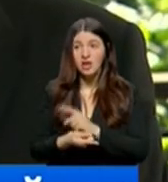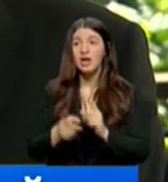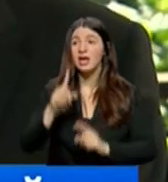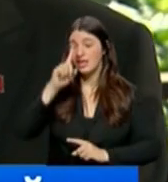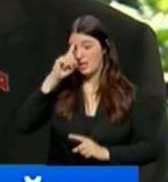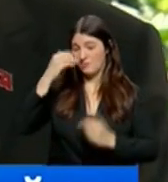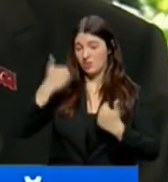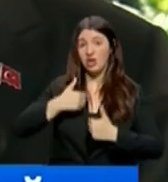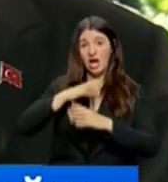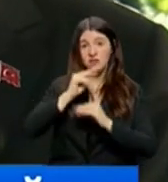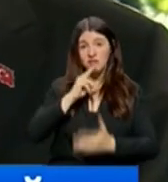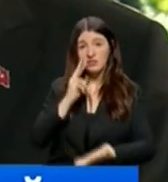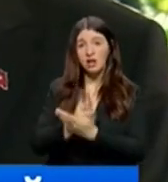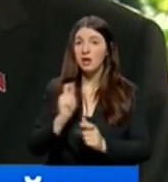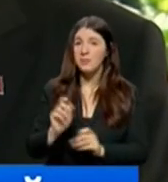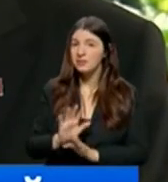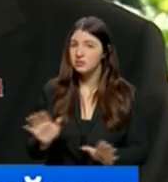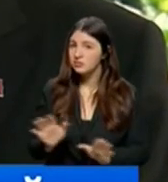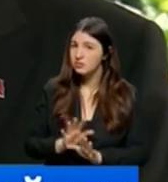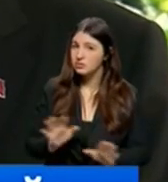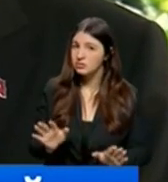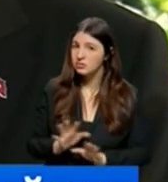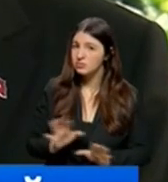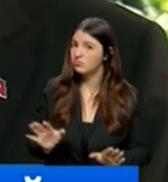tek başınıza her türlü kararı alamazsınız.